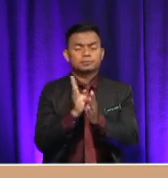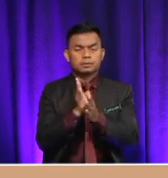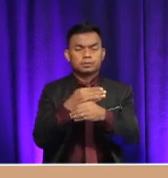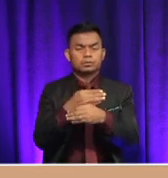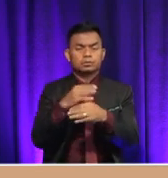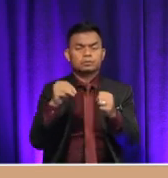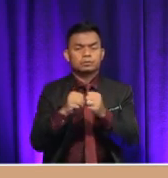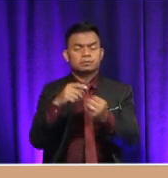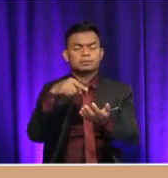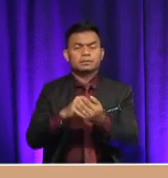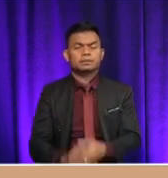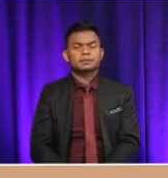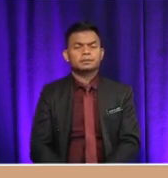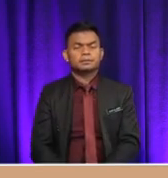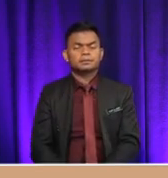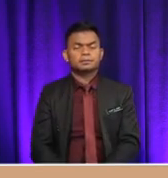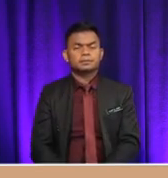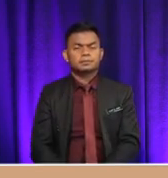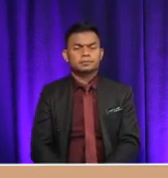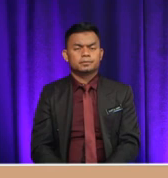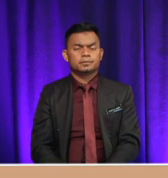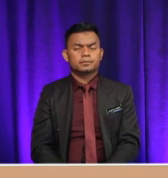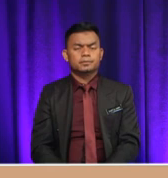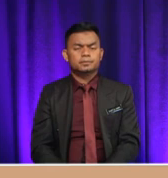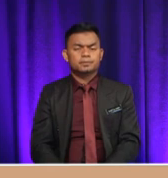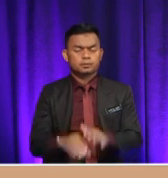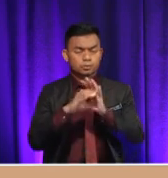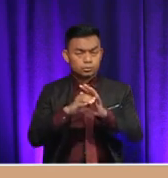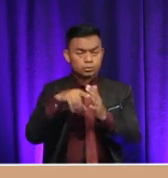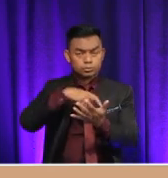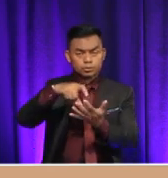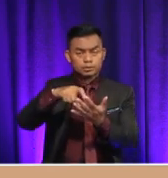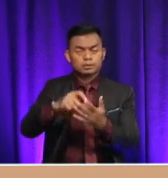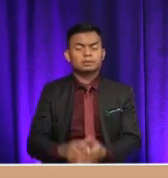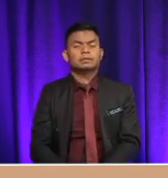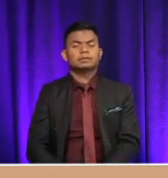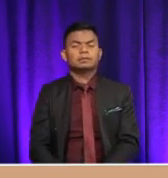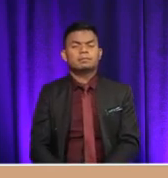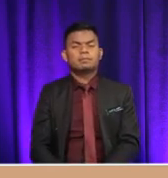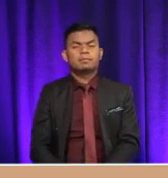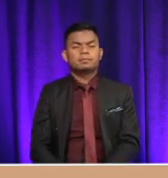Oke ini macam ini pula adalah contoh lukisan skematik berupa